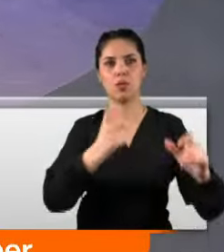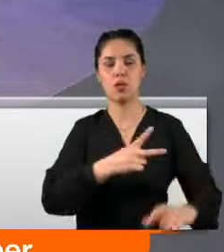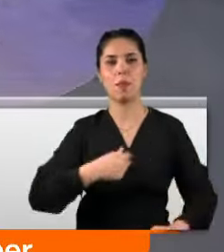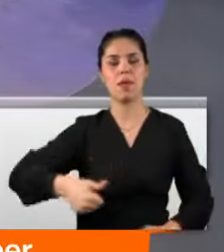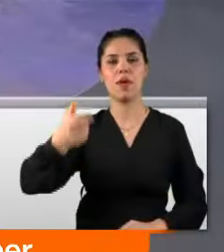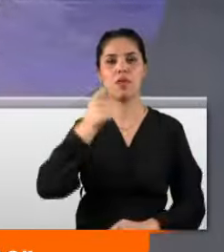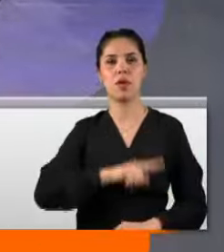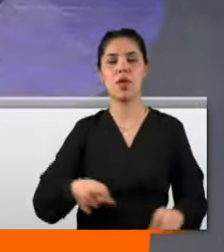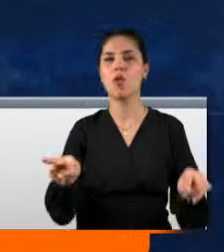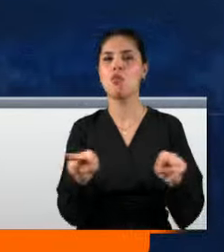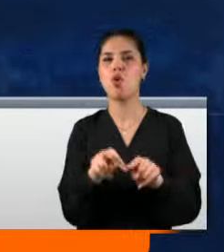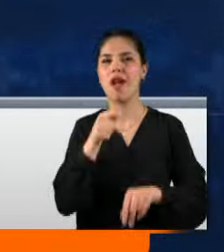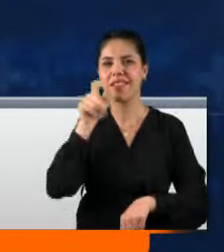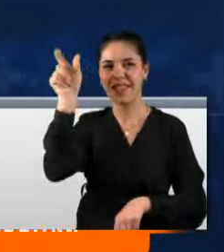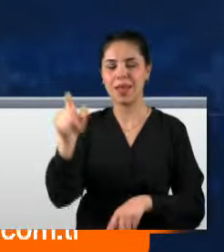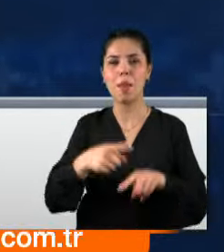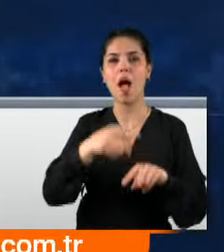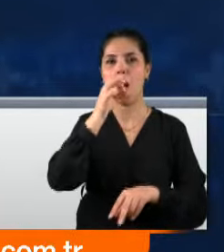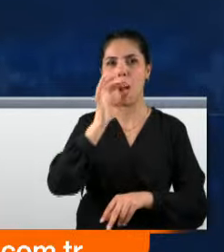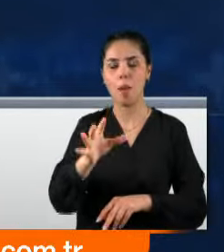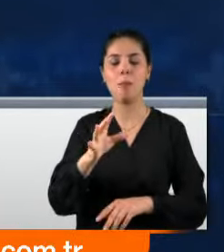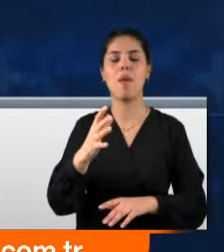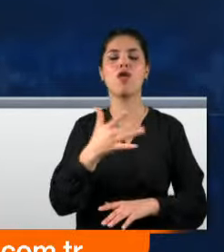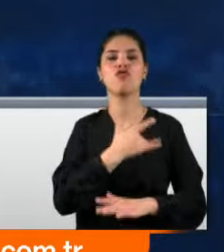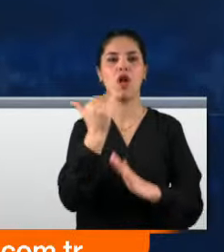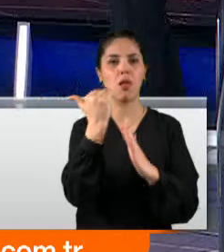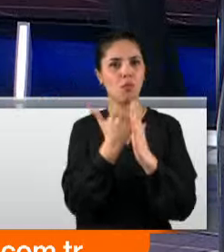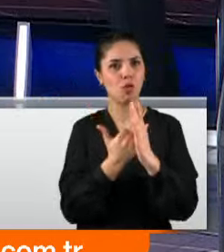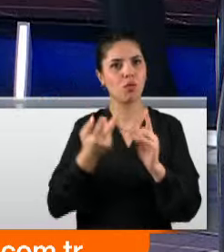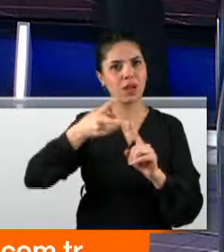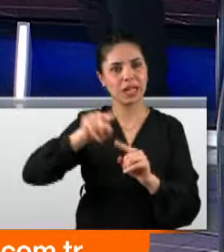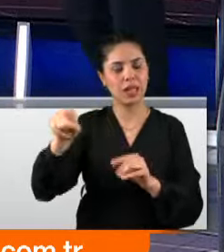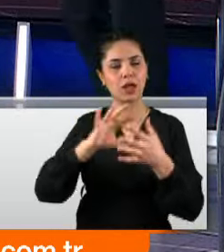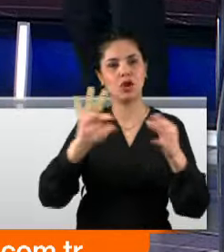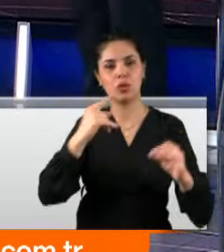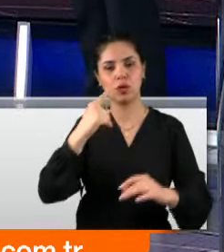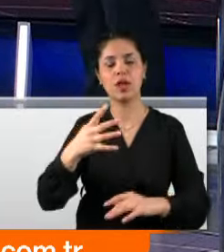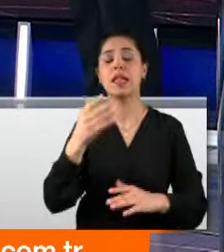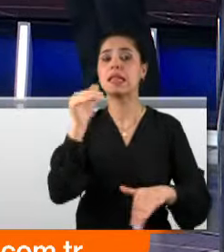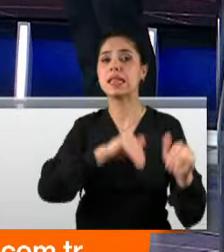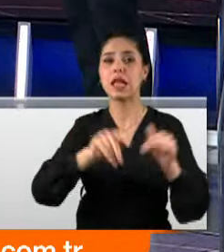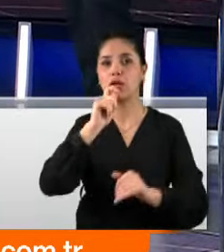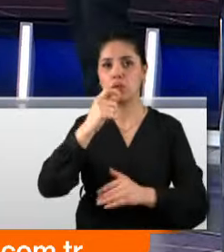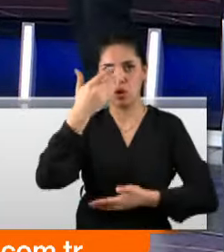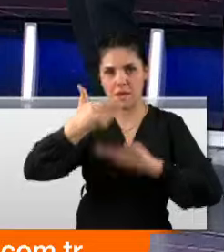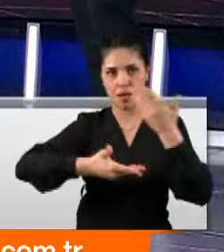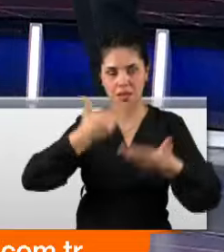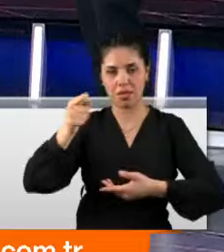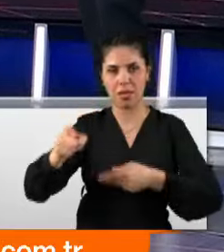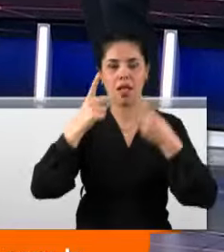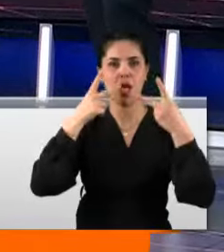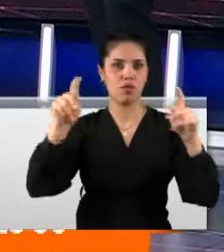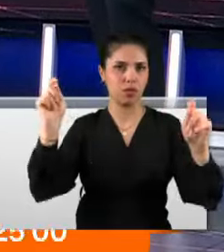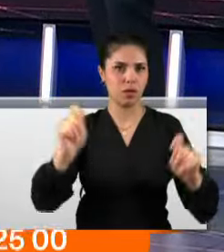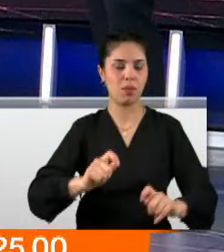Başkan Adayı Murat Kurum, A Haber'de katıldığı yayında kurdu bu cümleleri. Seçim vaatlerini açıklayan kurumun hedefinde rakibi